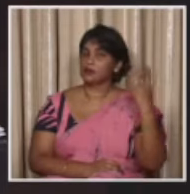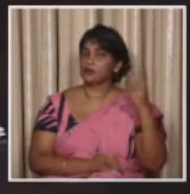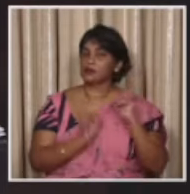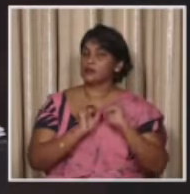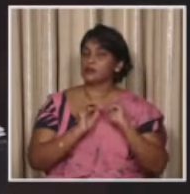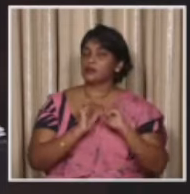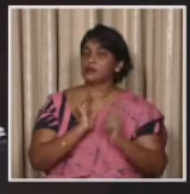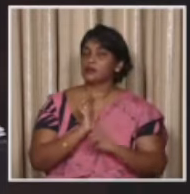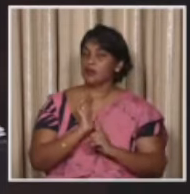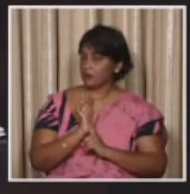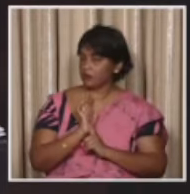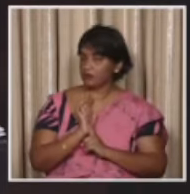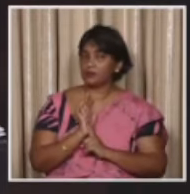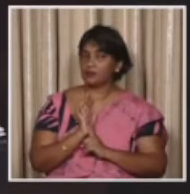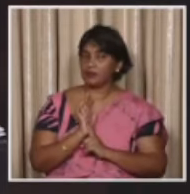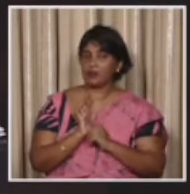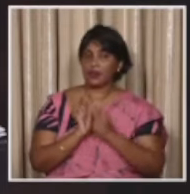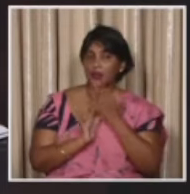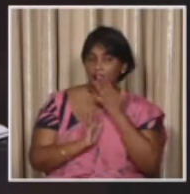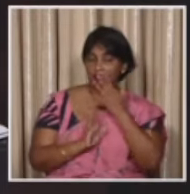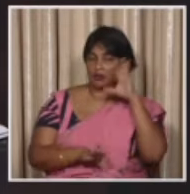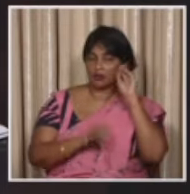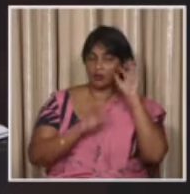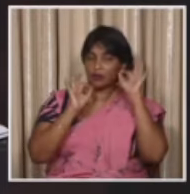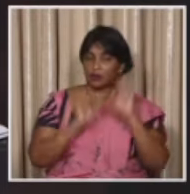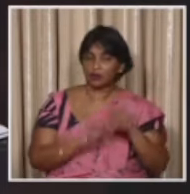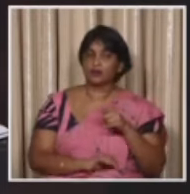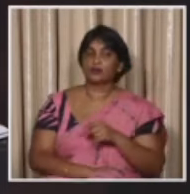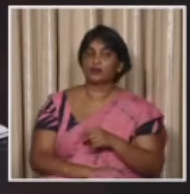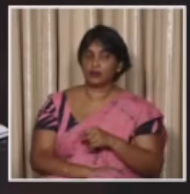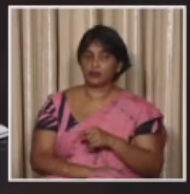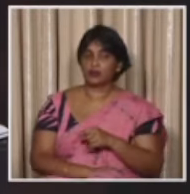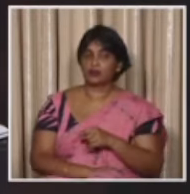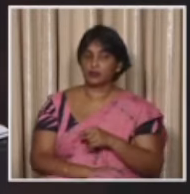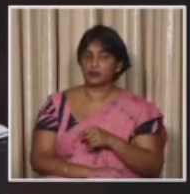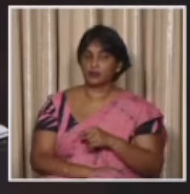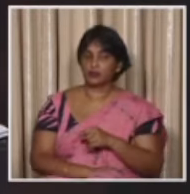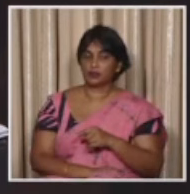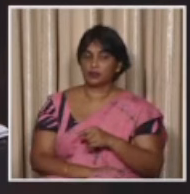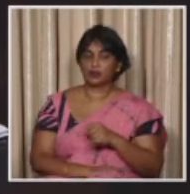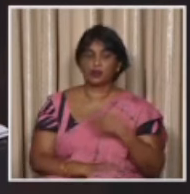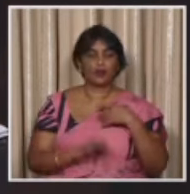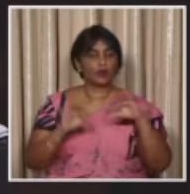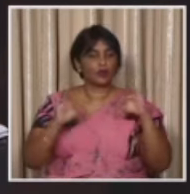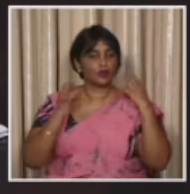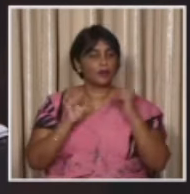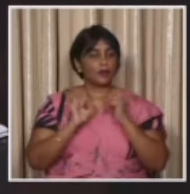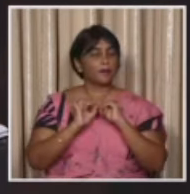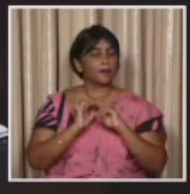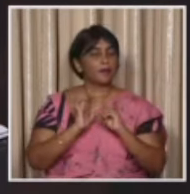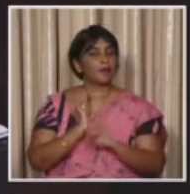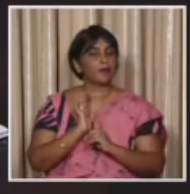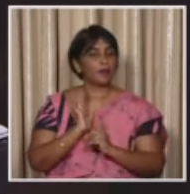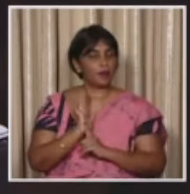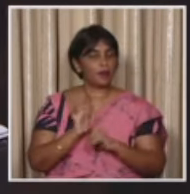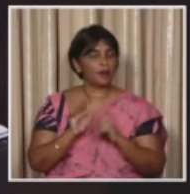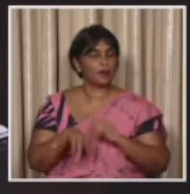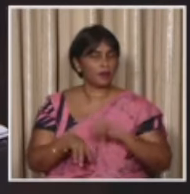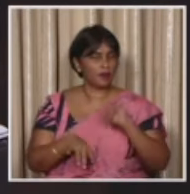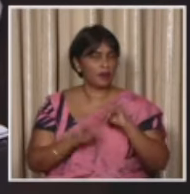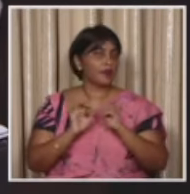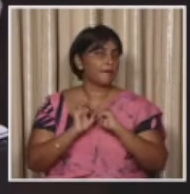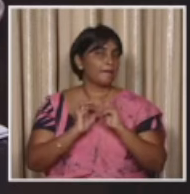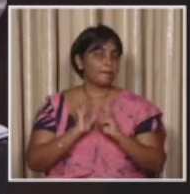පනතේ පාඩම් ඉගෙන ගන්නේ නැතුව තමයි මේ දුර්වල පනත, මේ අවාසිදායක